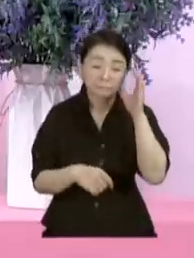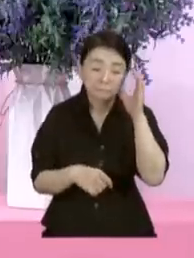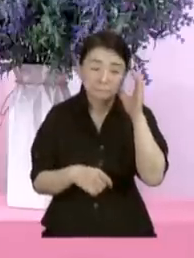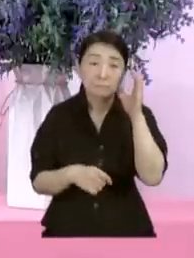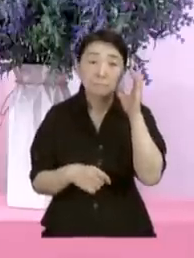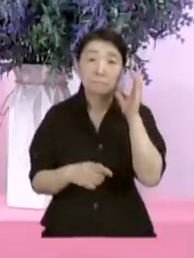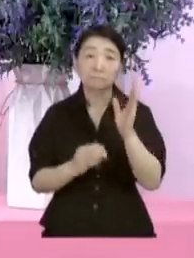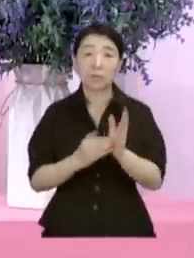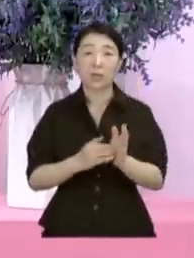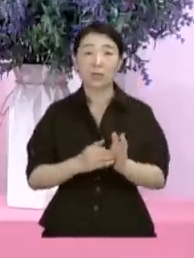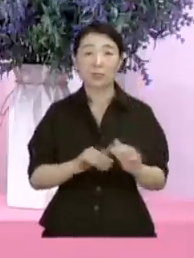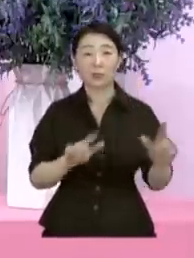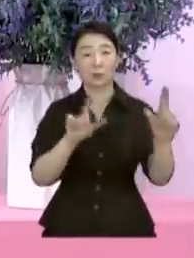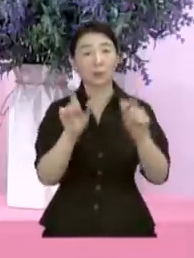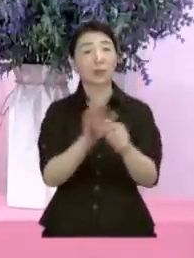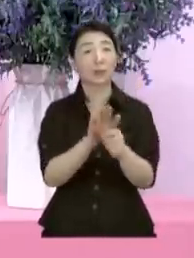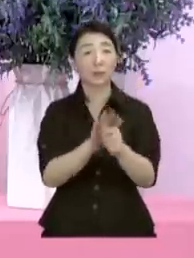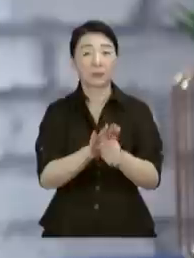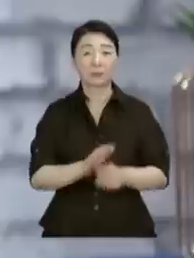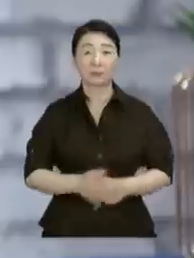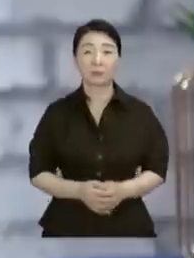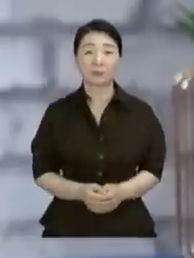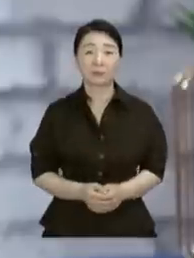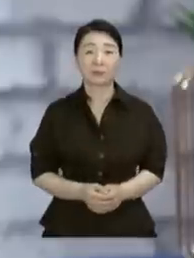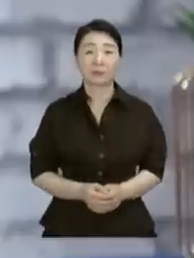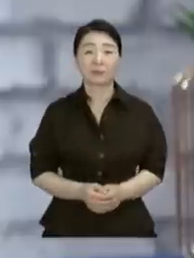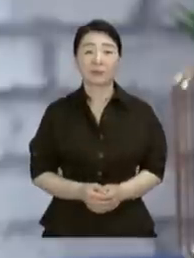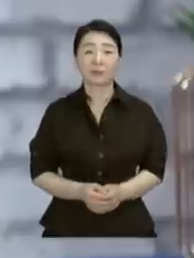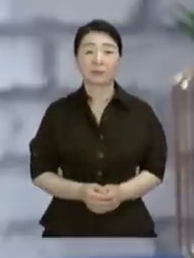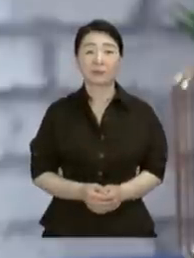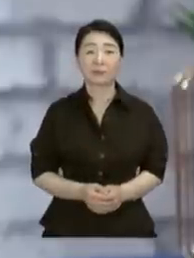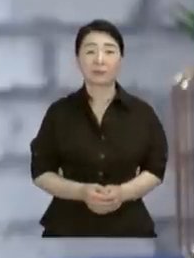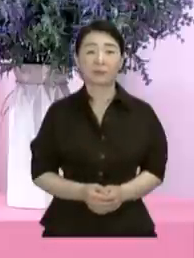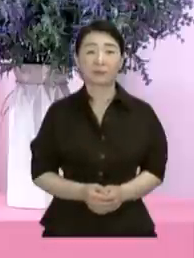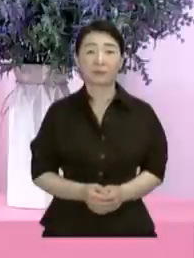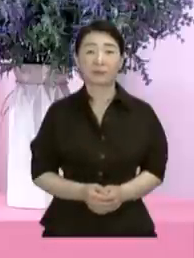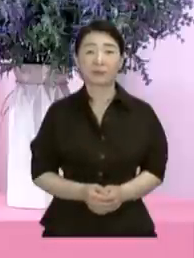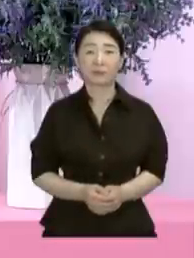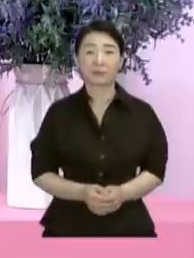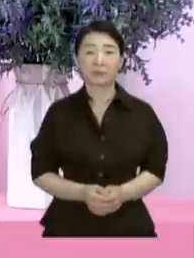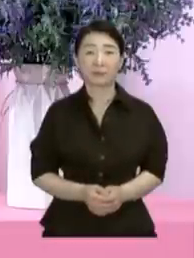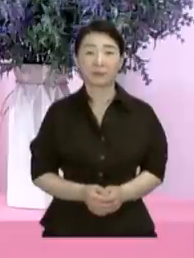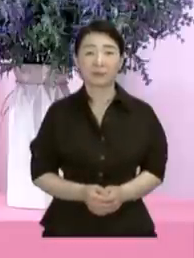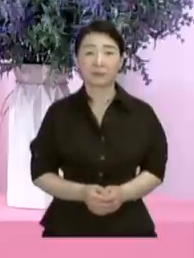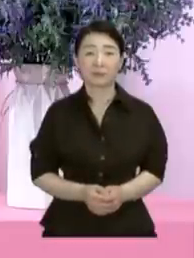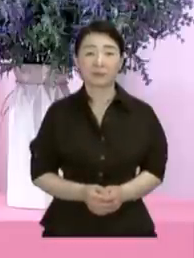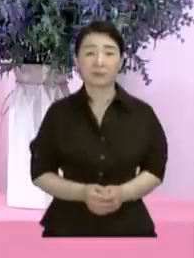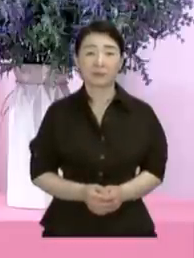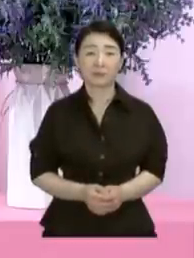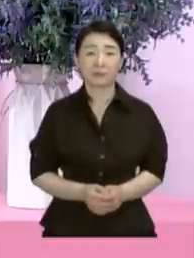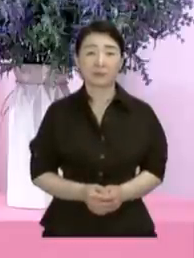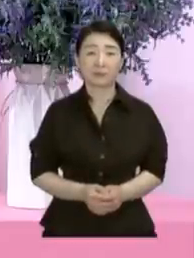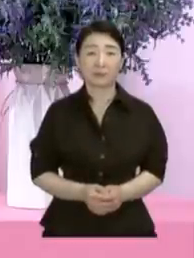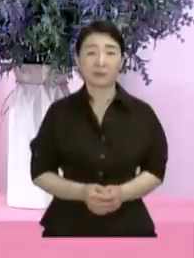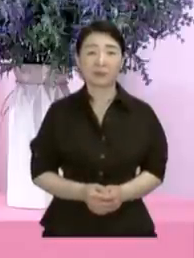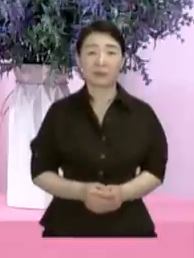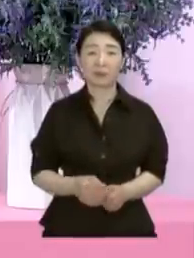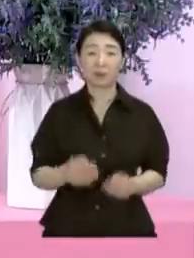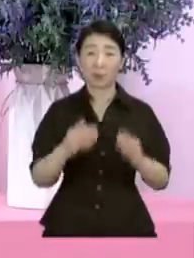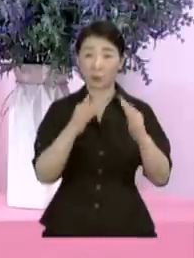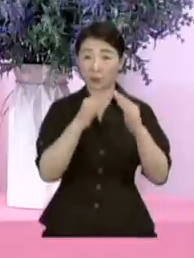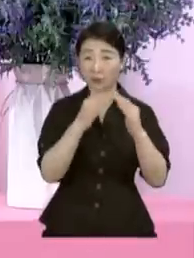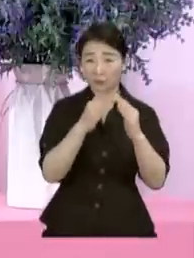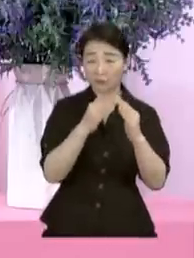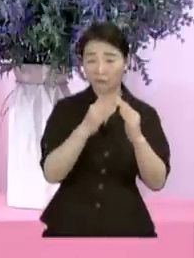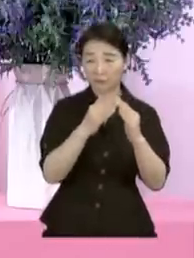들어드리고 또 하나는 이제 생활을 도와드려요. 생활? 예, 예. 생활을 이제 이분들이 주택